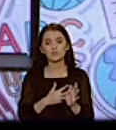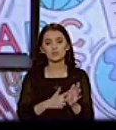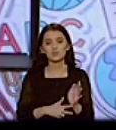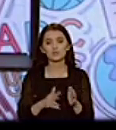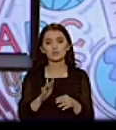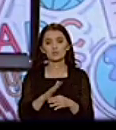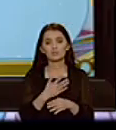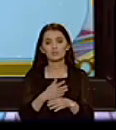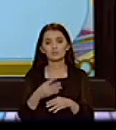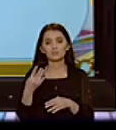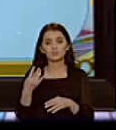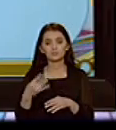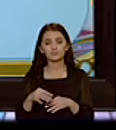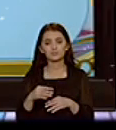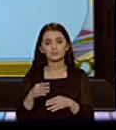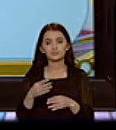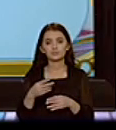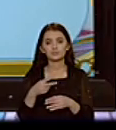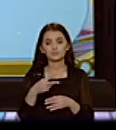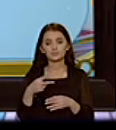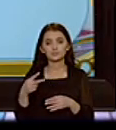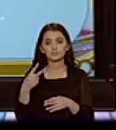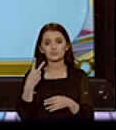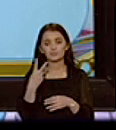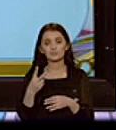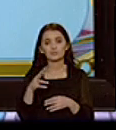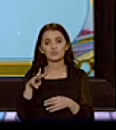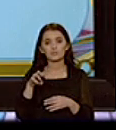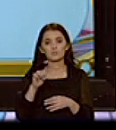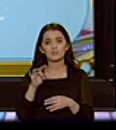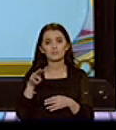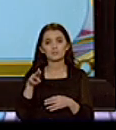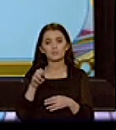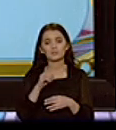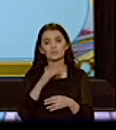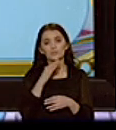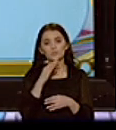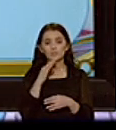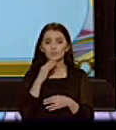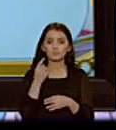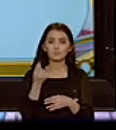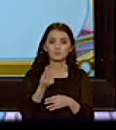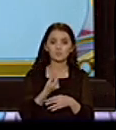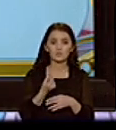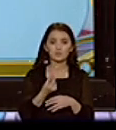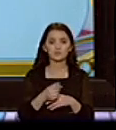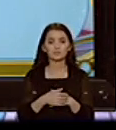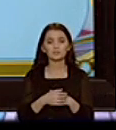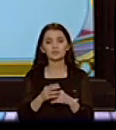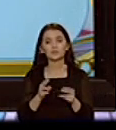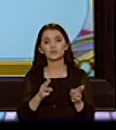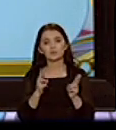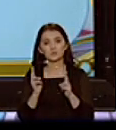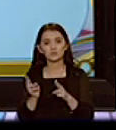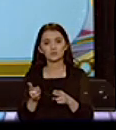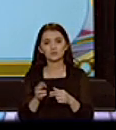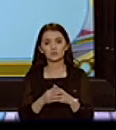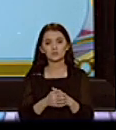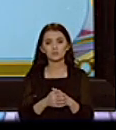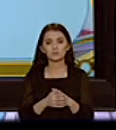80 bo'lu 40 barobar 2 marta. Kam yoki ko'p. Keyingisida